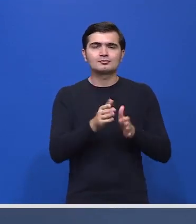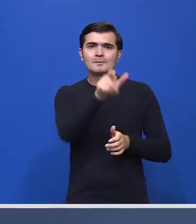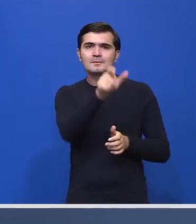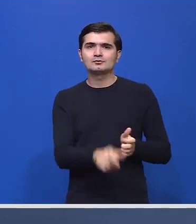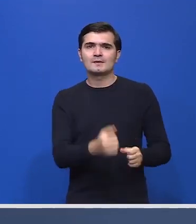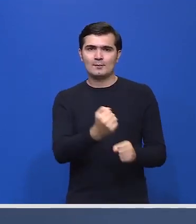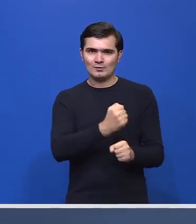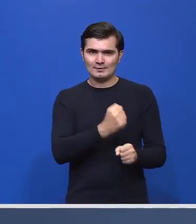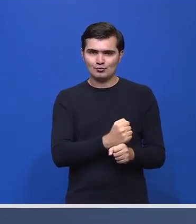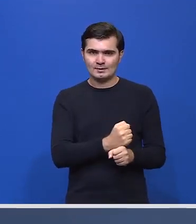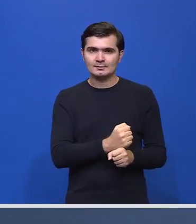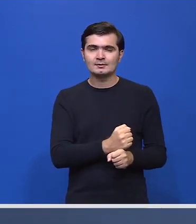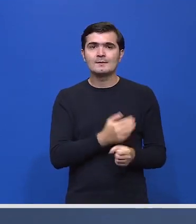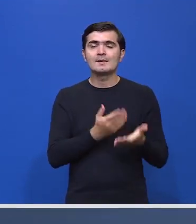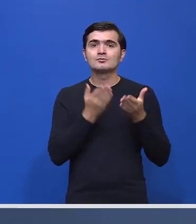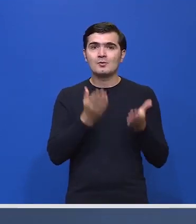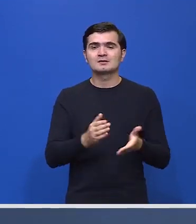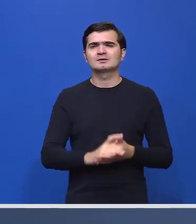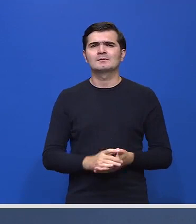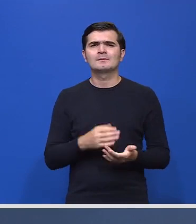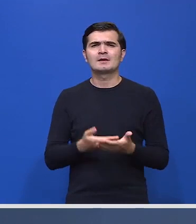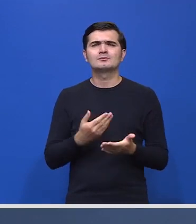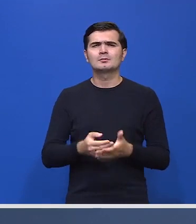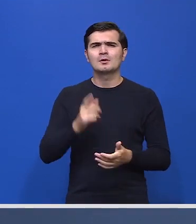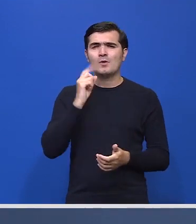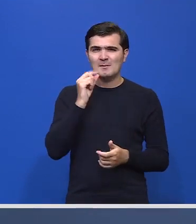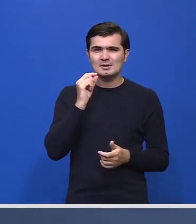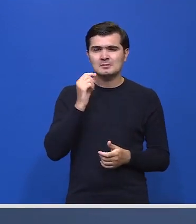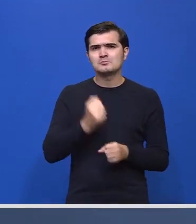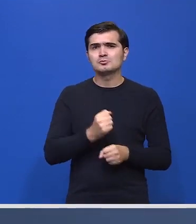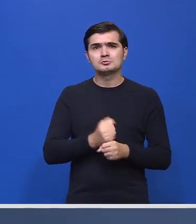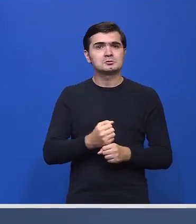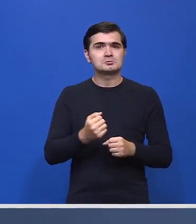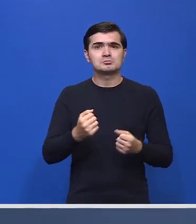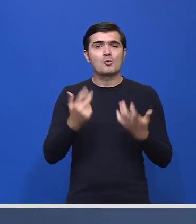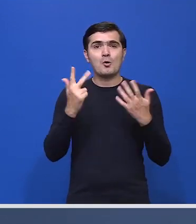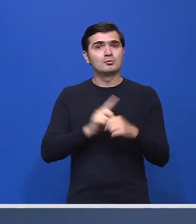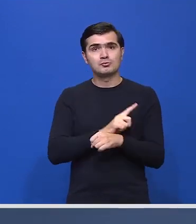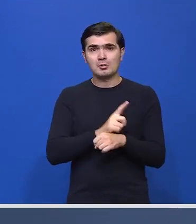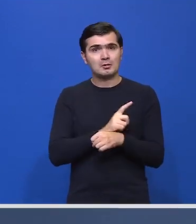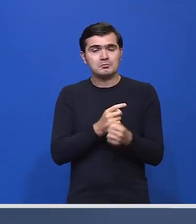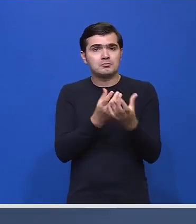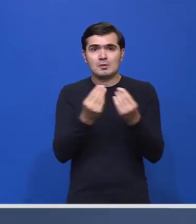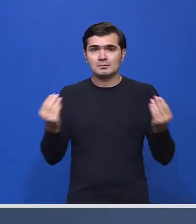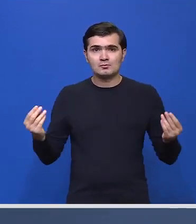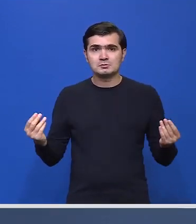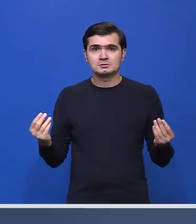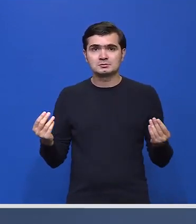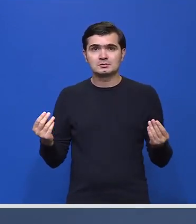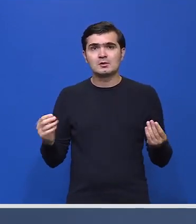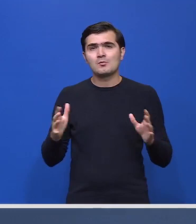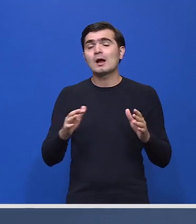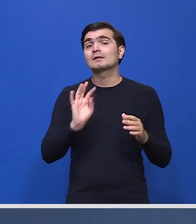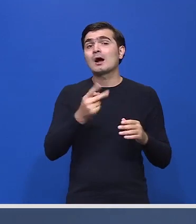din perspectiva aceasta, pentru că oamenii până la urmă muncesc 8 ore. Mulți dintre ei în spatele unui contract